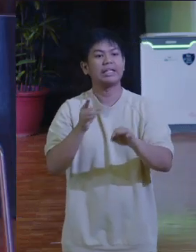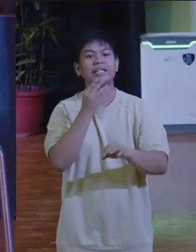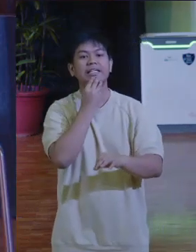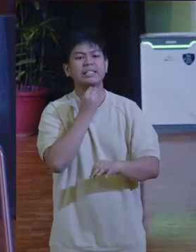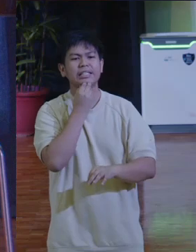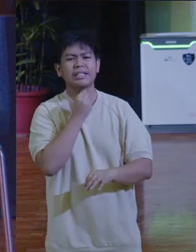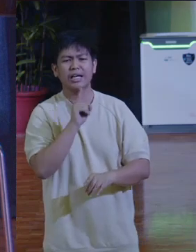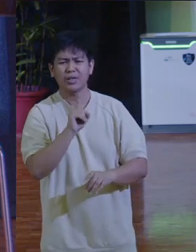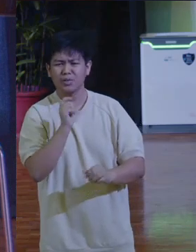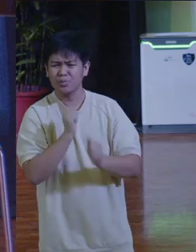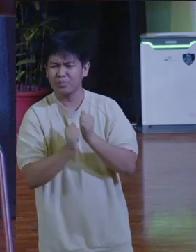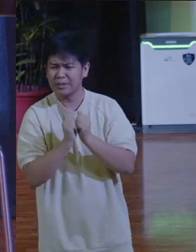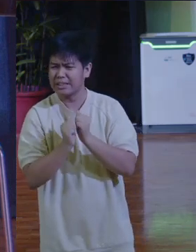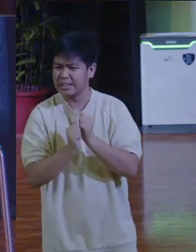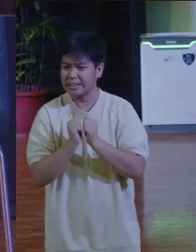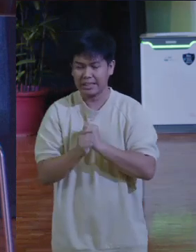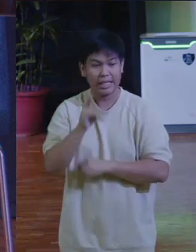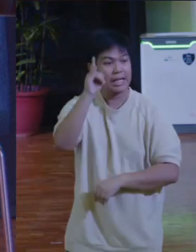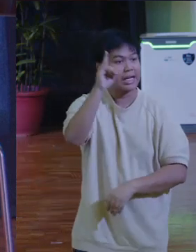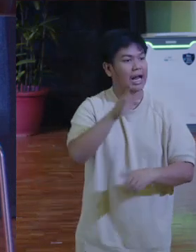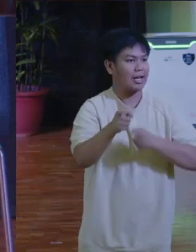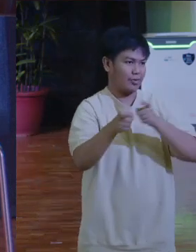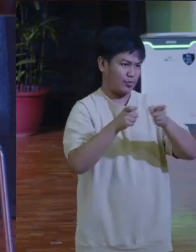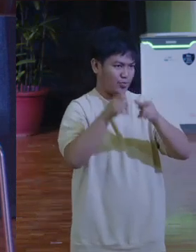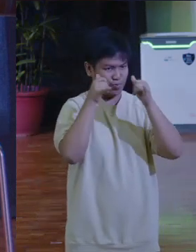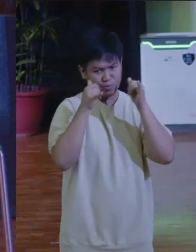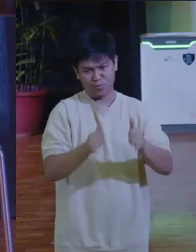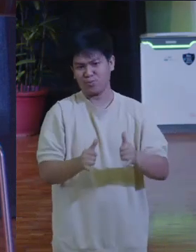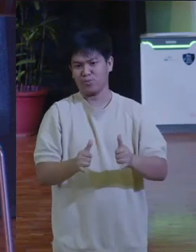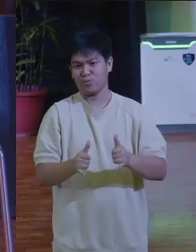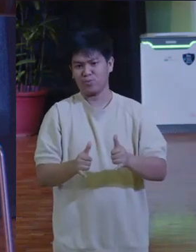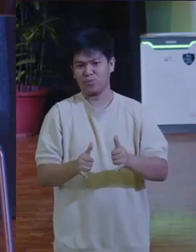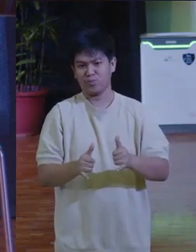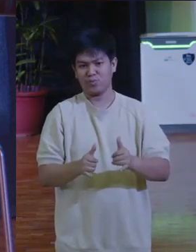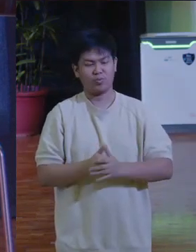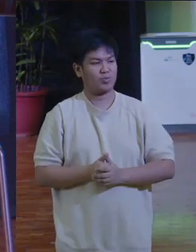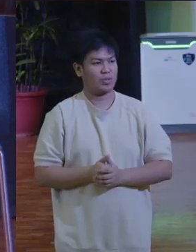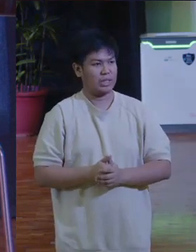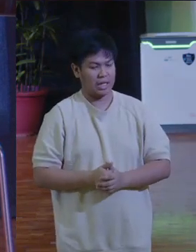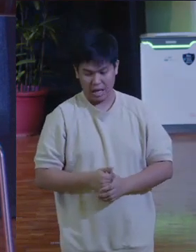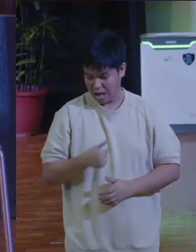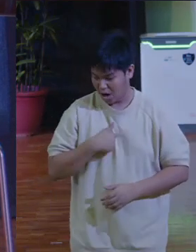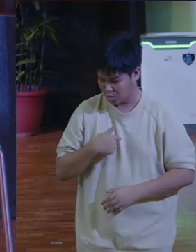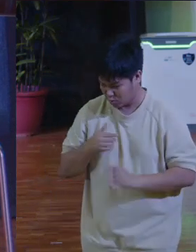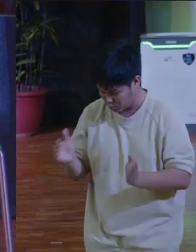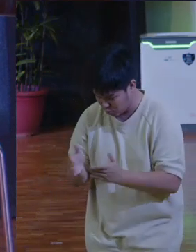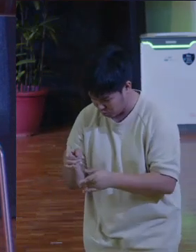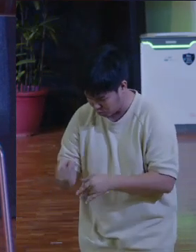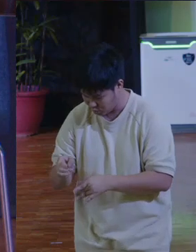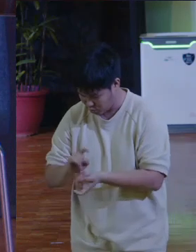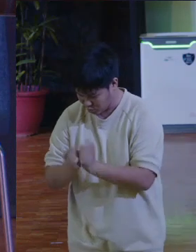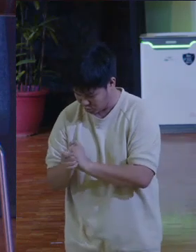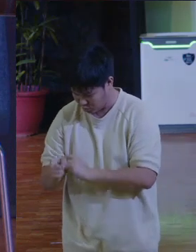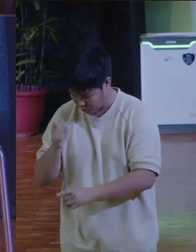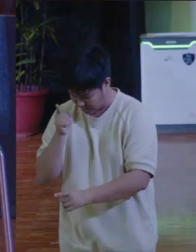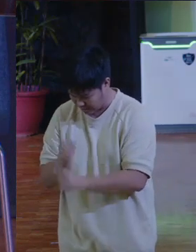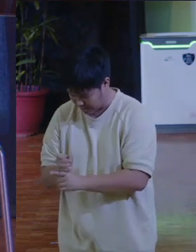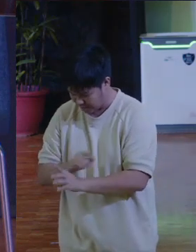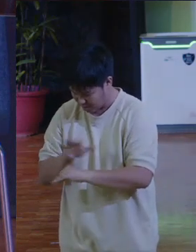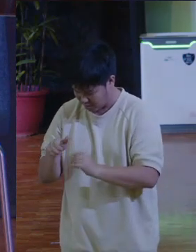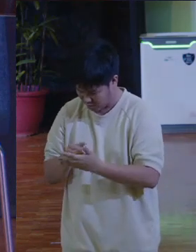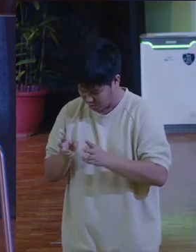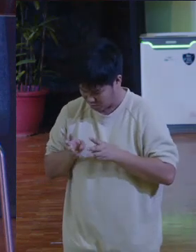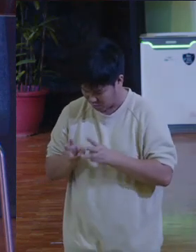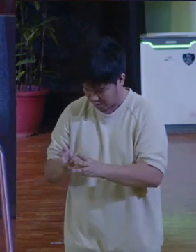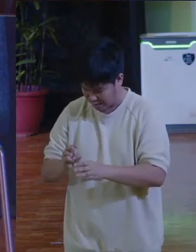Sabi ng Diyos sa verse 13 ng chapter na yun, I have steered him up in righteousness, and I will make all his ways